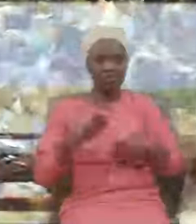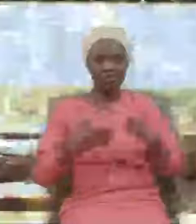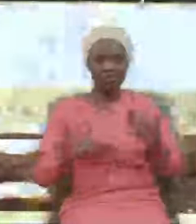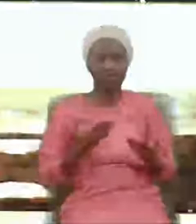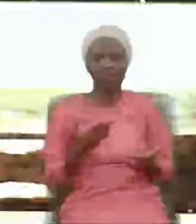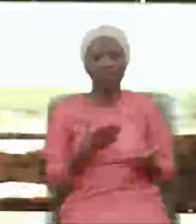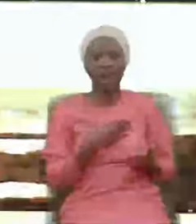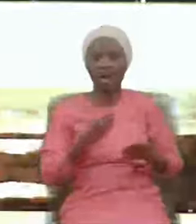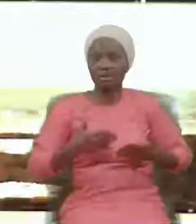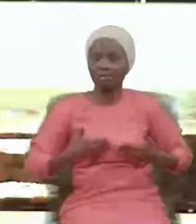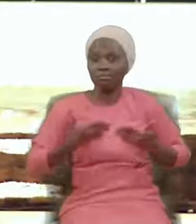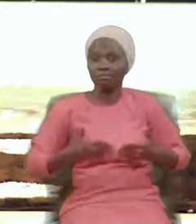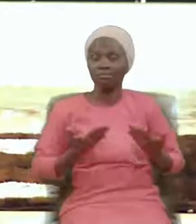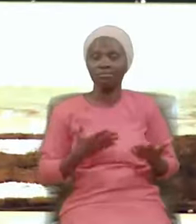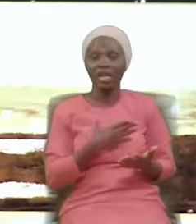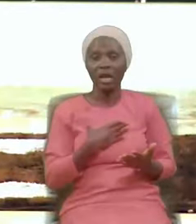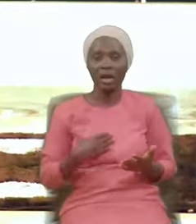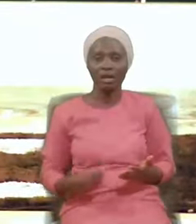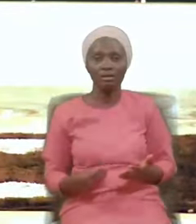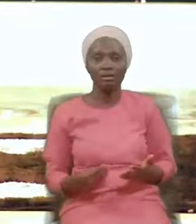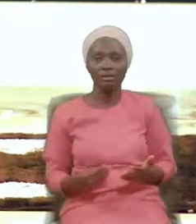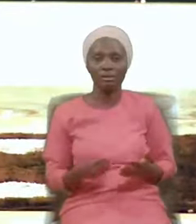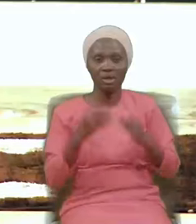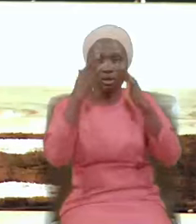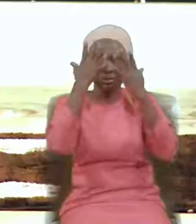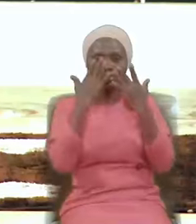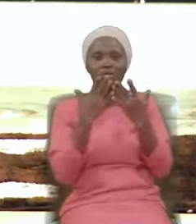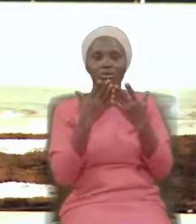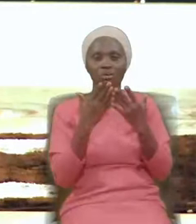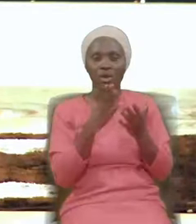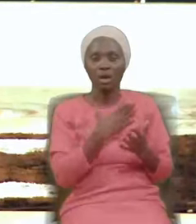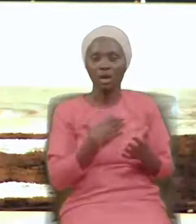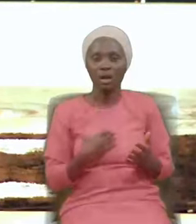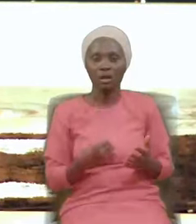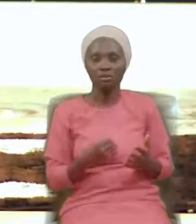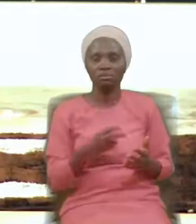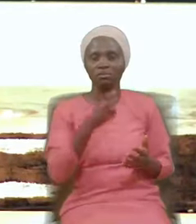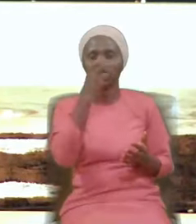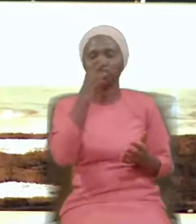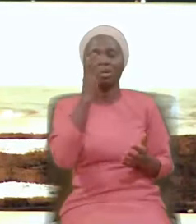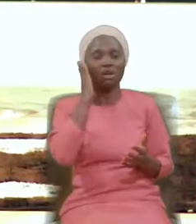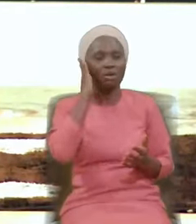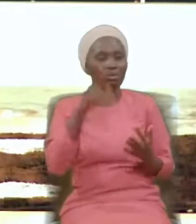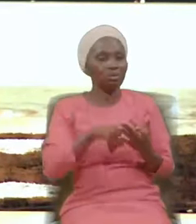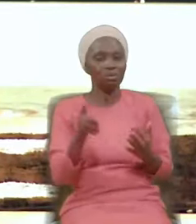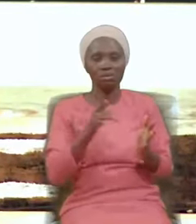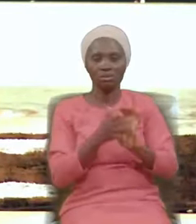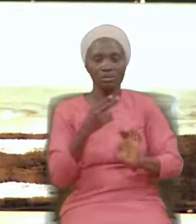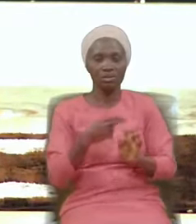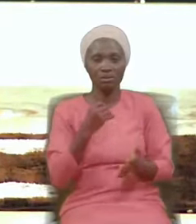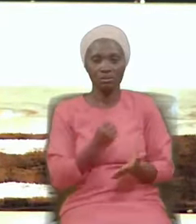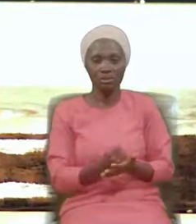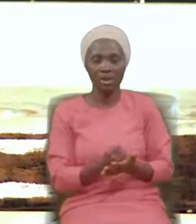L'allégresse et la joie s'approcheront, la douleur et les gémissements s'enfuiront.